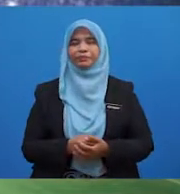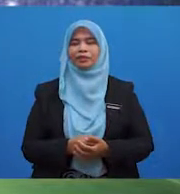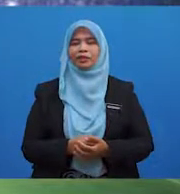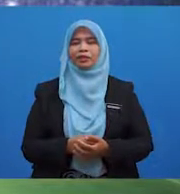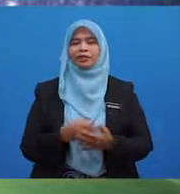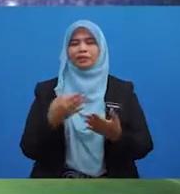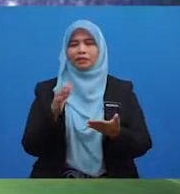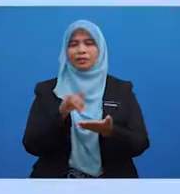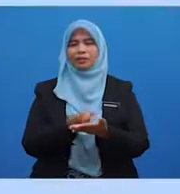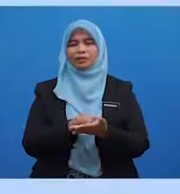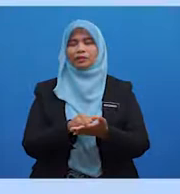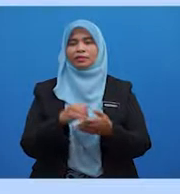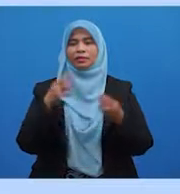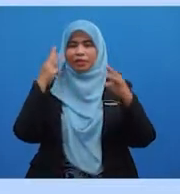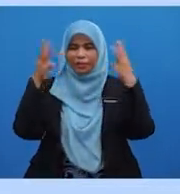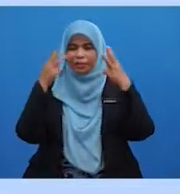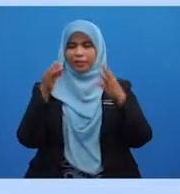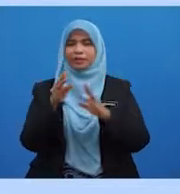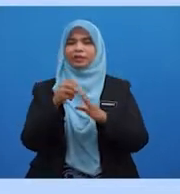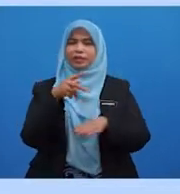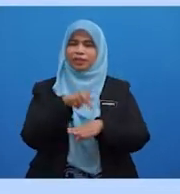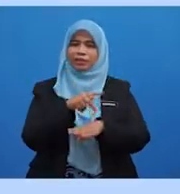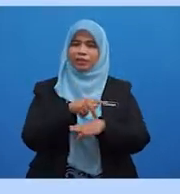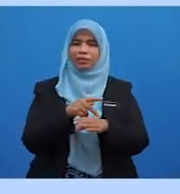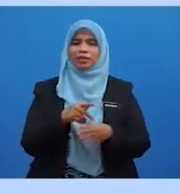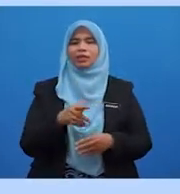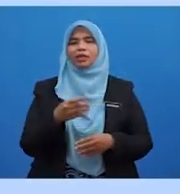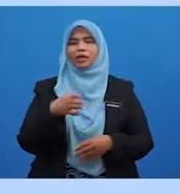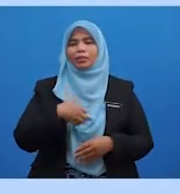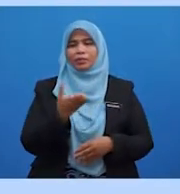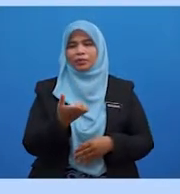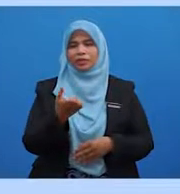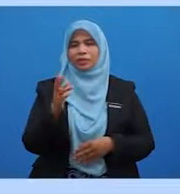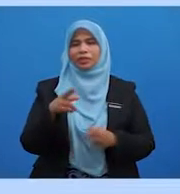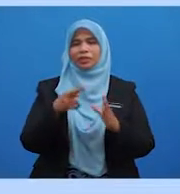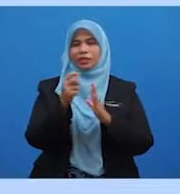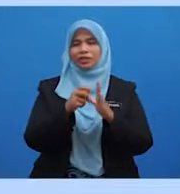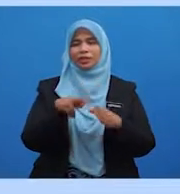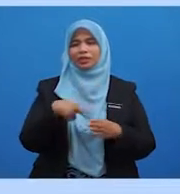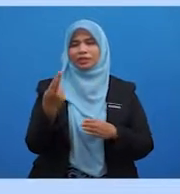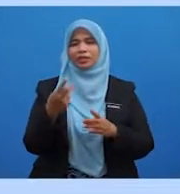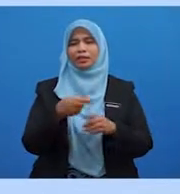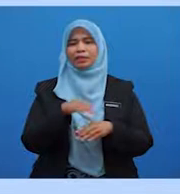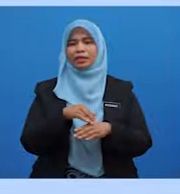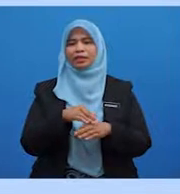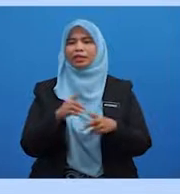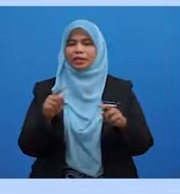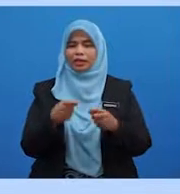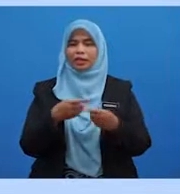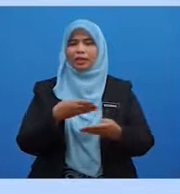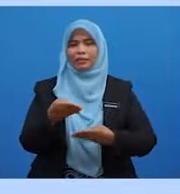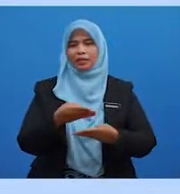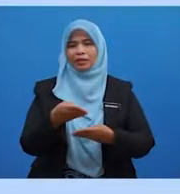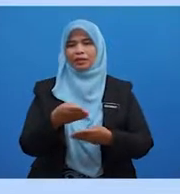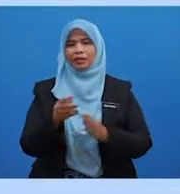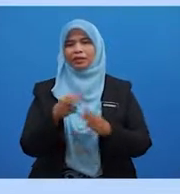kebimbangan seketika. Kebimbangan seketika disifatkan sebagai emosi yang terhasil daripada tindak